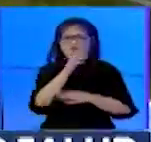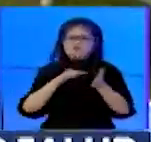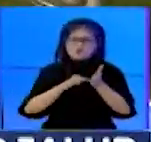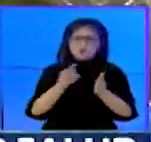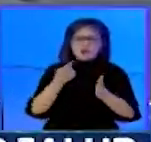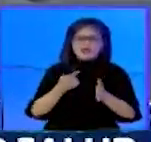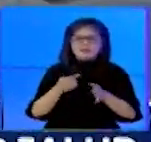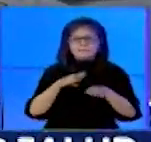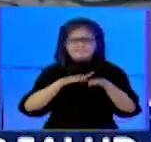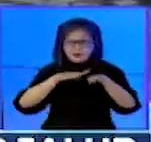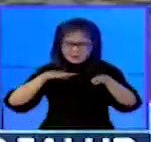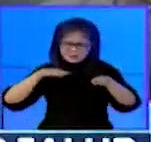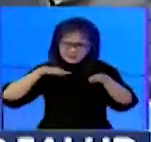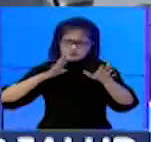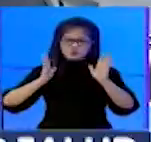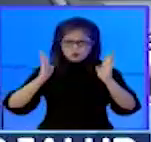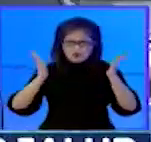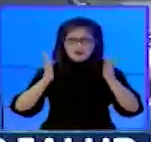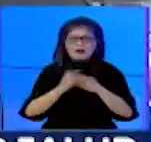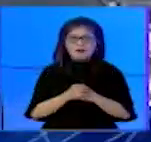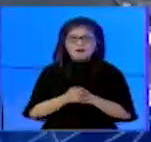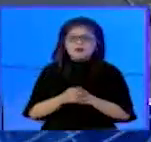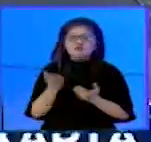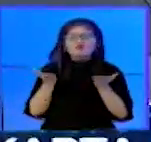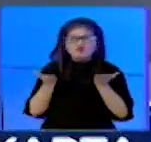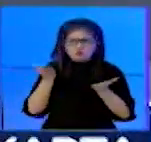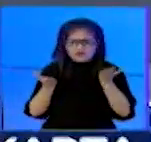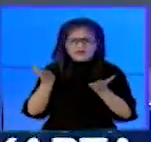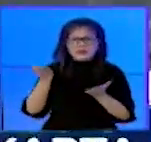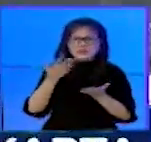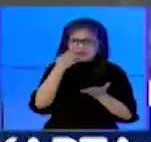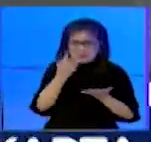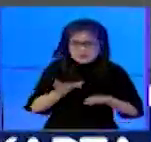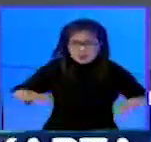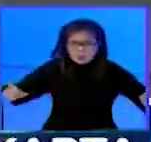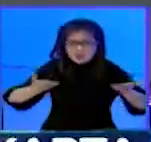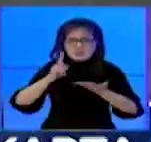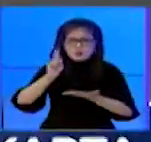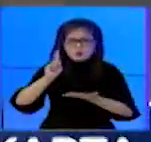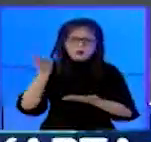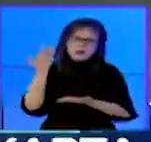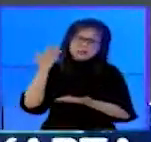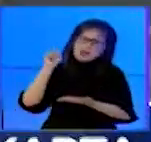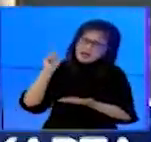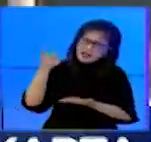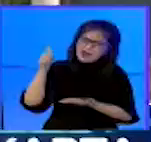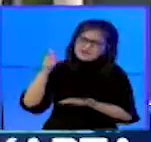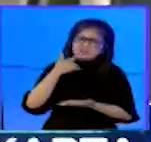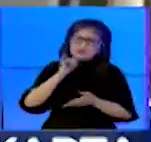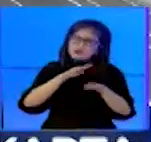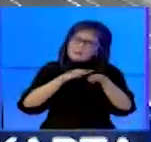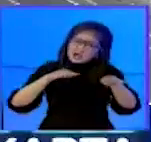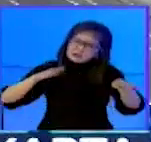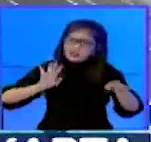kondusif, meskipun ini juga keadaan juga sedikit situasional. Tadi sempat adanya kelengangan sekitar pukul 10 pagi hingga pukul